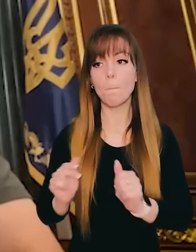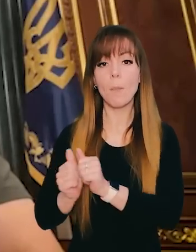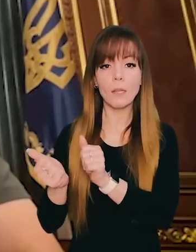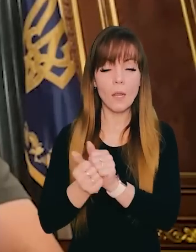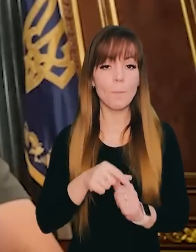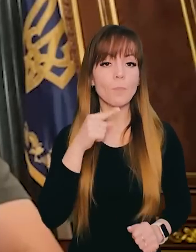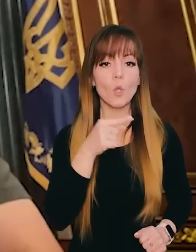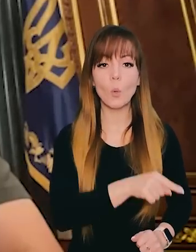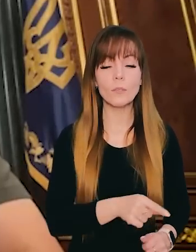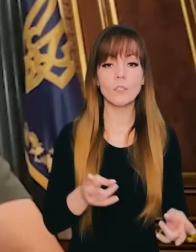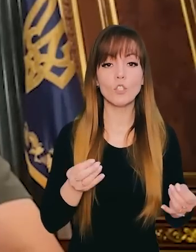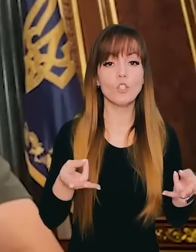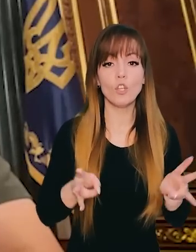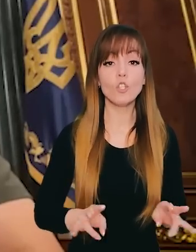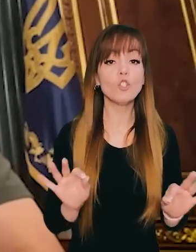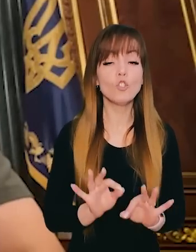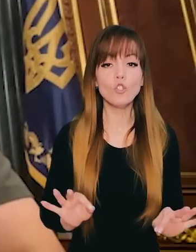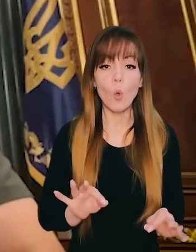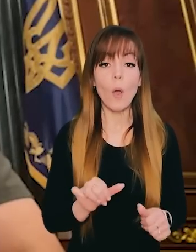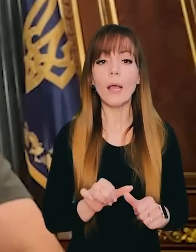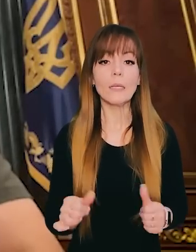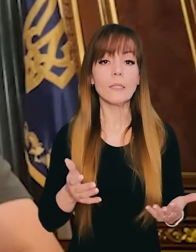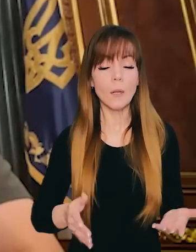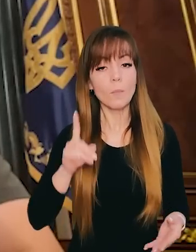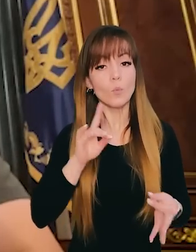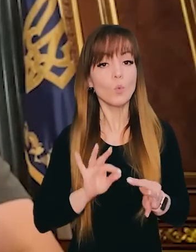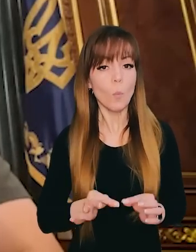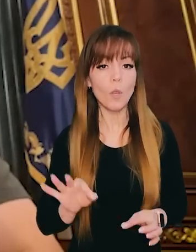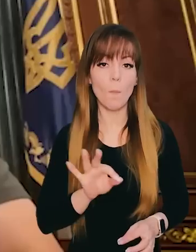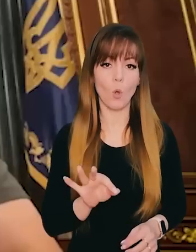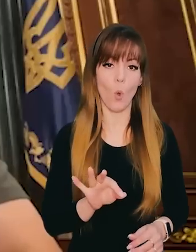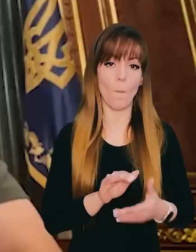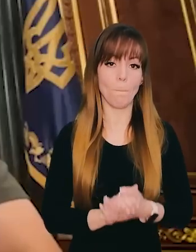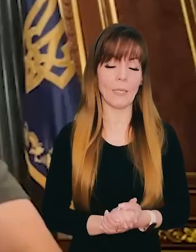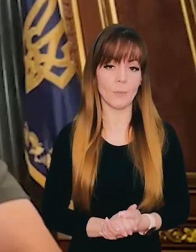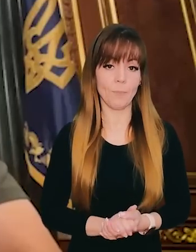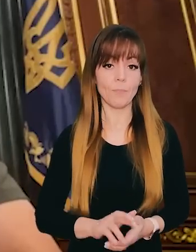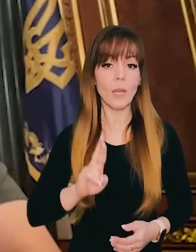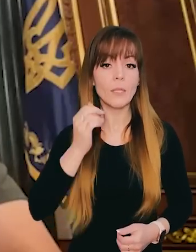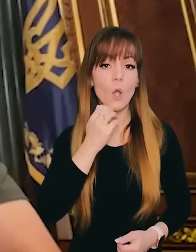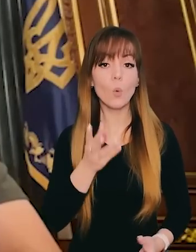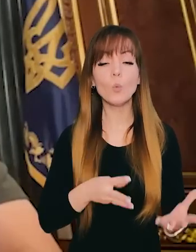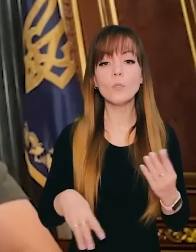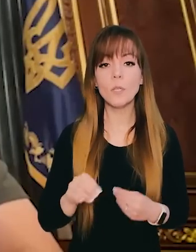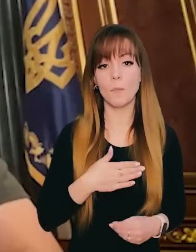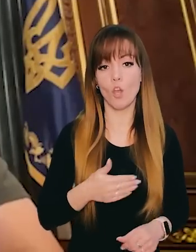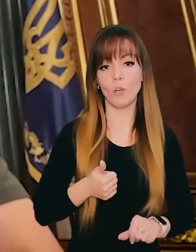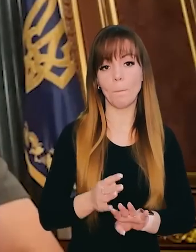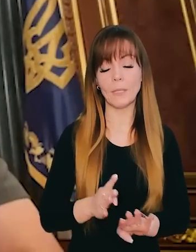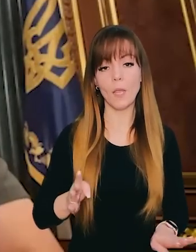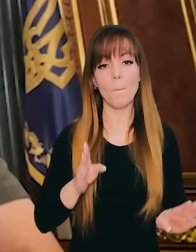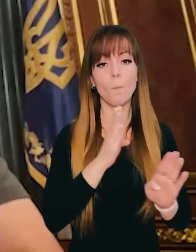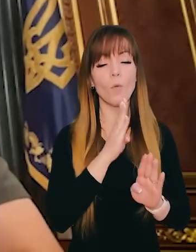зусиллями з партнерами Росії не залишиться нічого іншого ніж думати про мир я Дякую